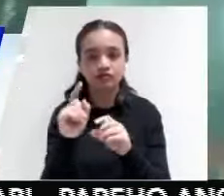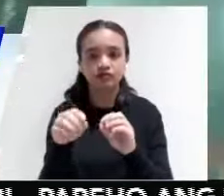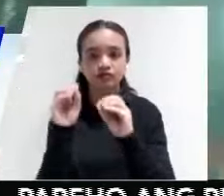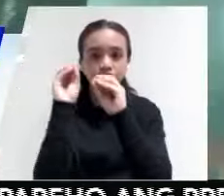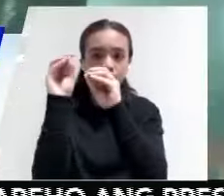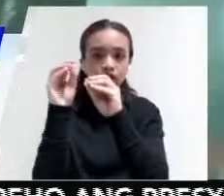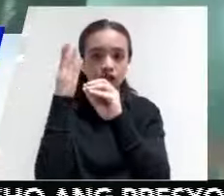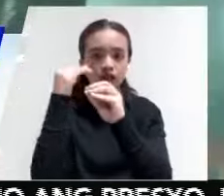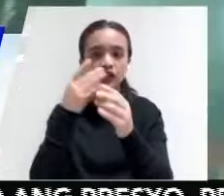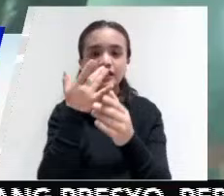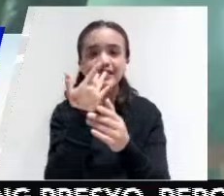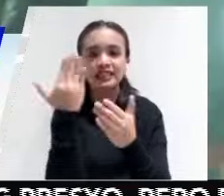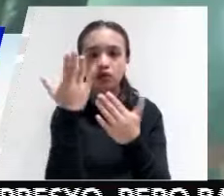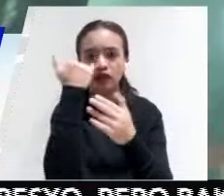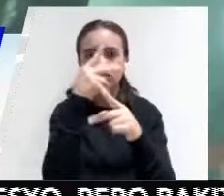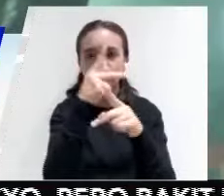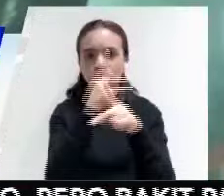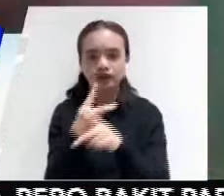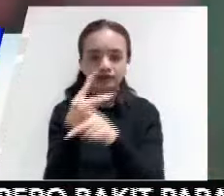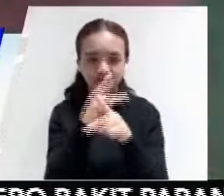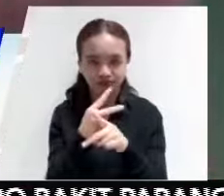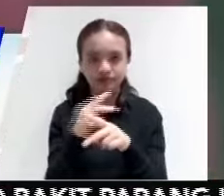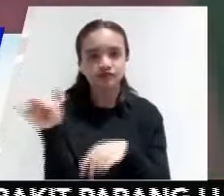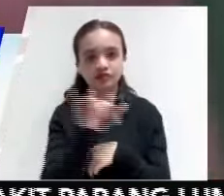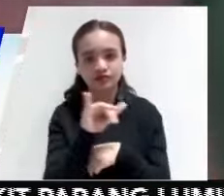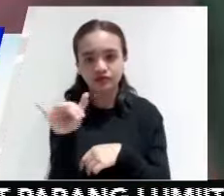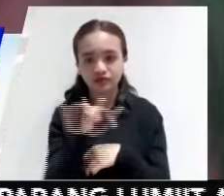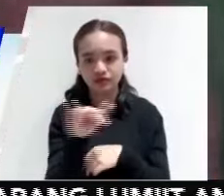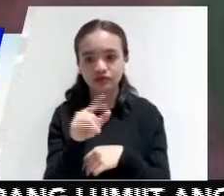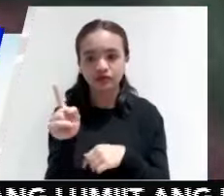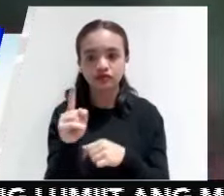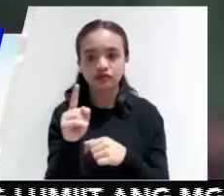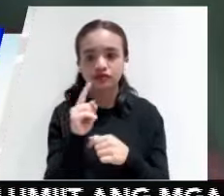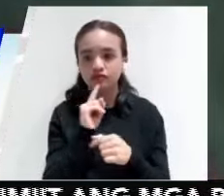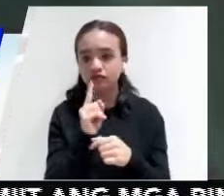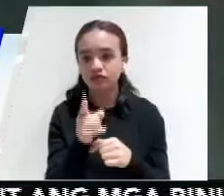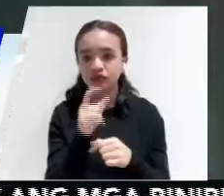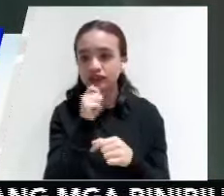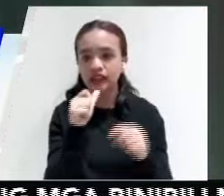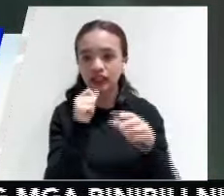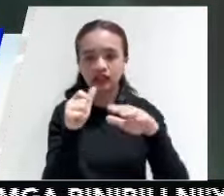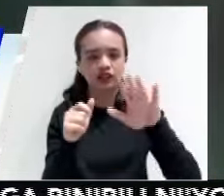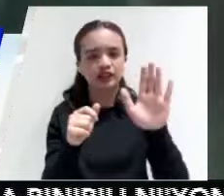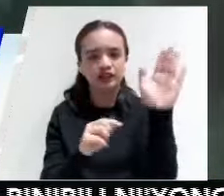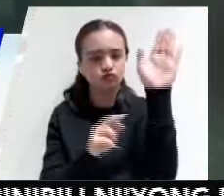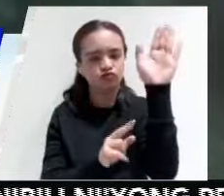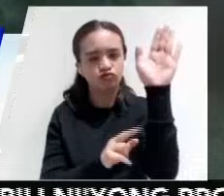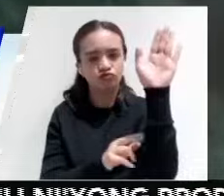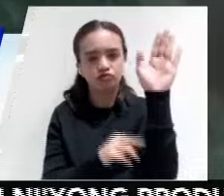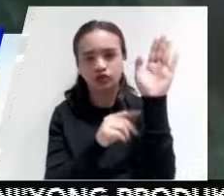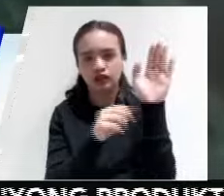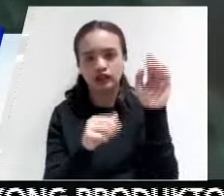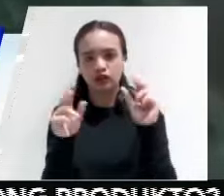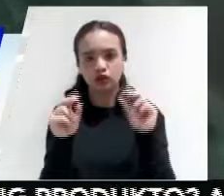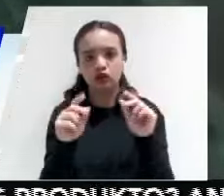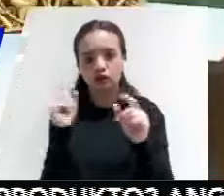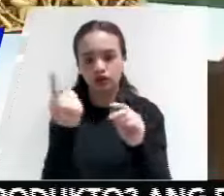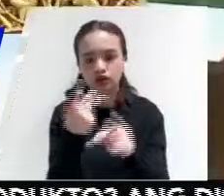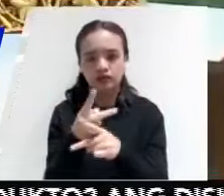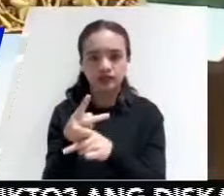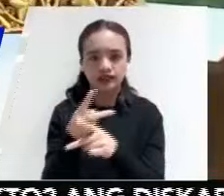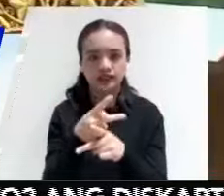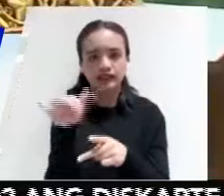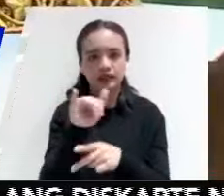imahen. Maging ang mga Hijos ay di na rin daw aakyat sa andas at tanging sa baba na lang magpoprotekta sa imahen gaya ng sinaunang